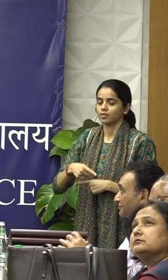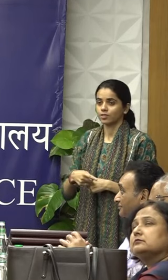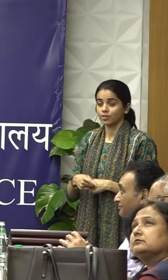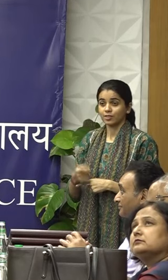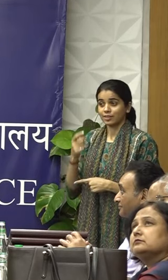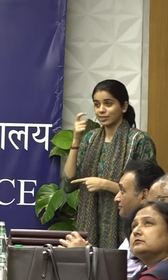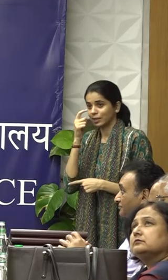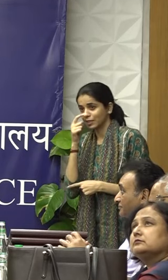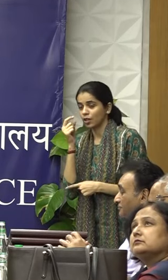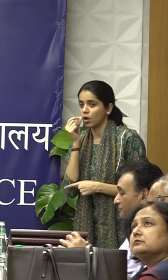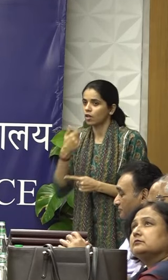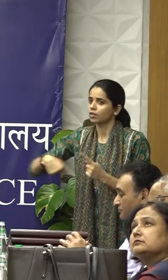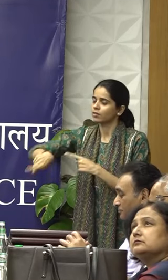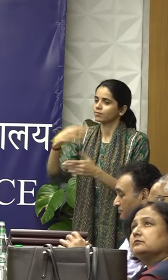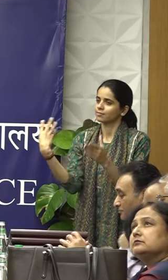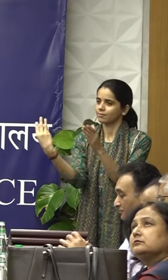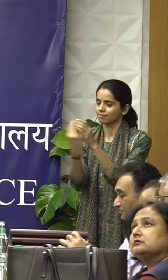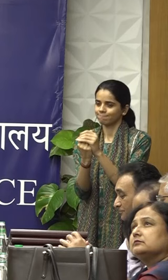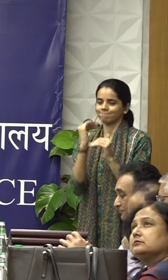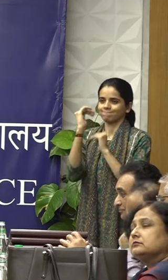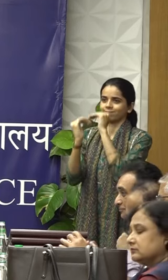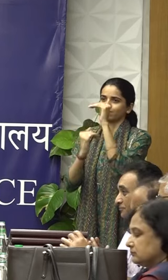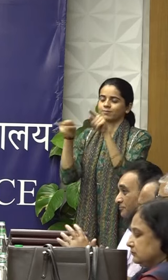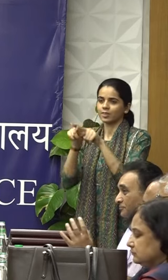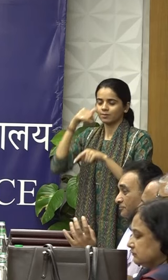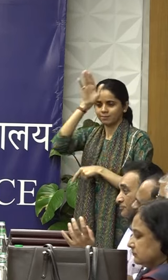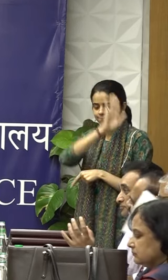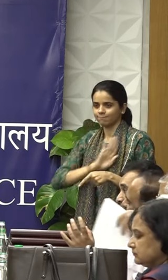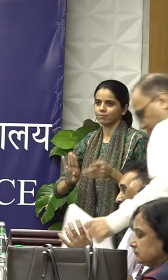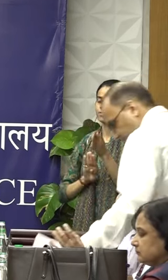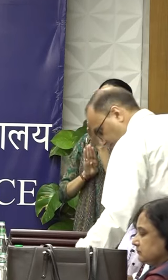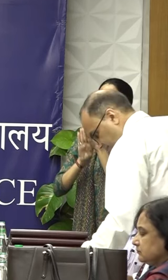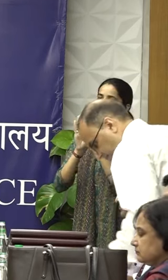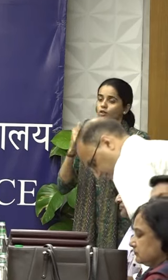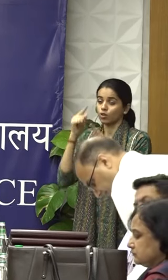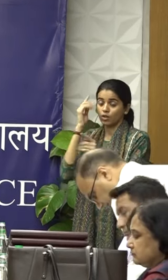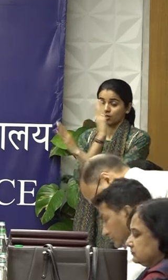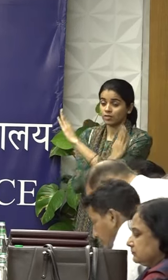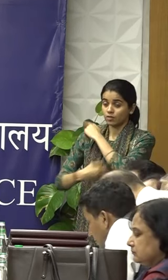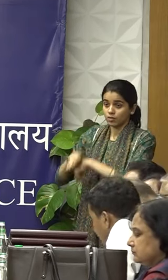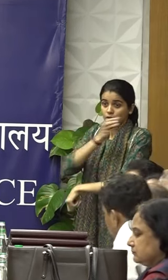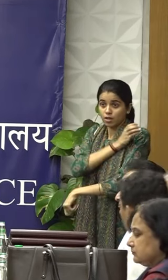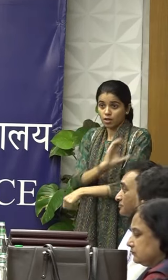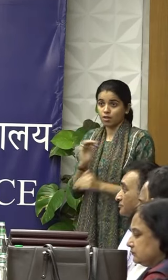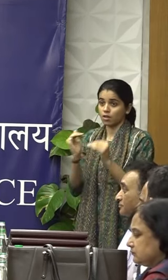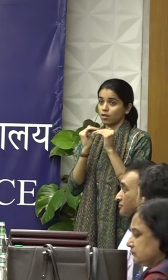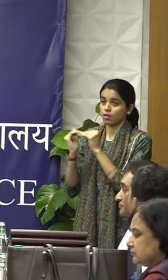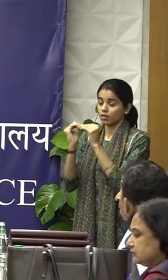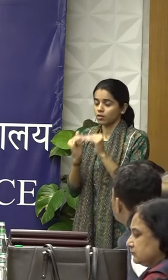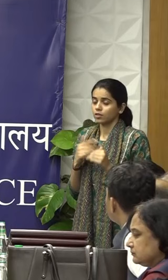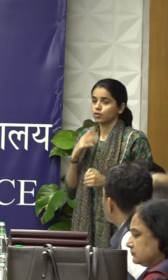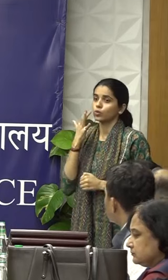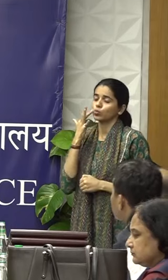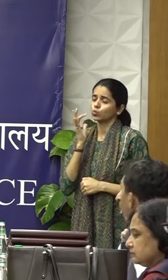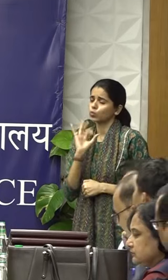देवी और सज्जनों, सबका साथ सबका विकास विकसित भारत के मूल मंत्र को दिव्यांगजनों के सशक्तिकरण से बड़ी ही निष्ठा